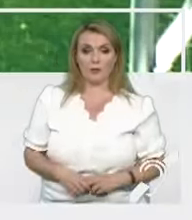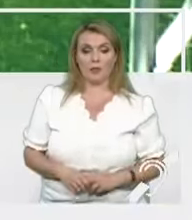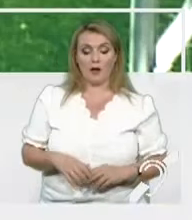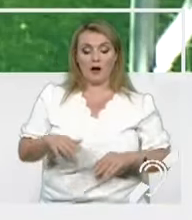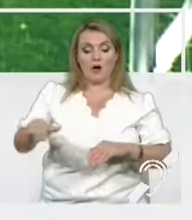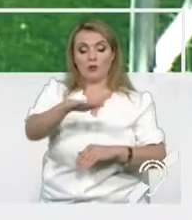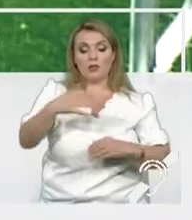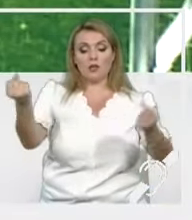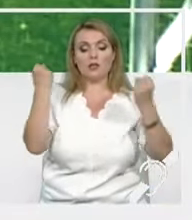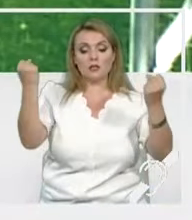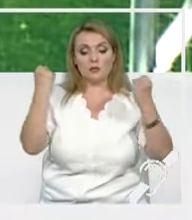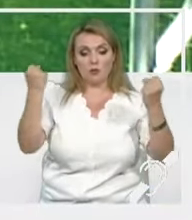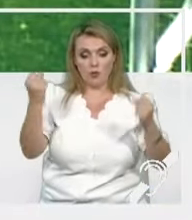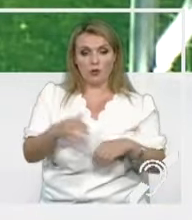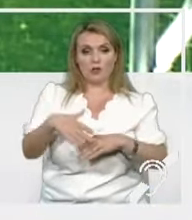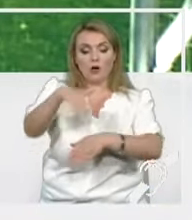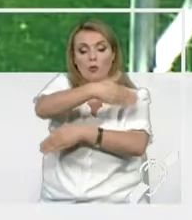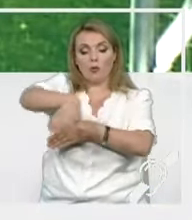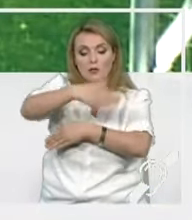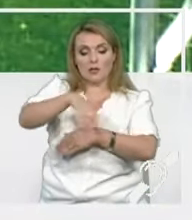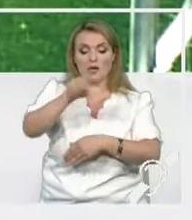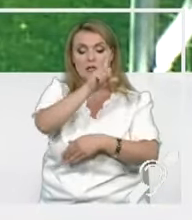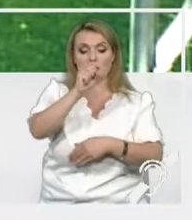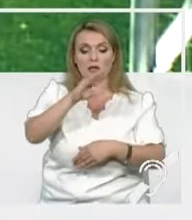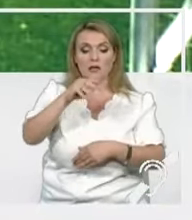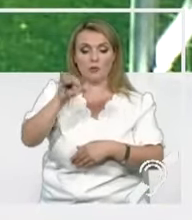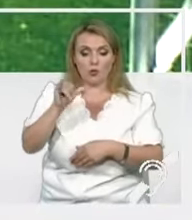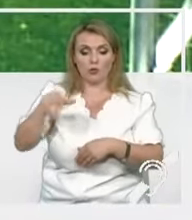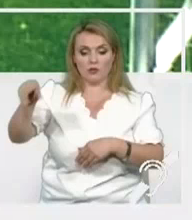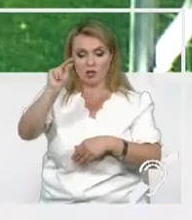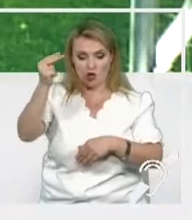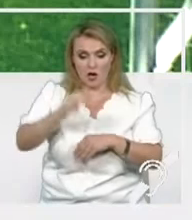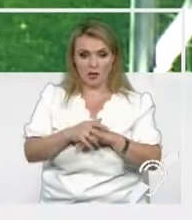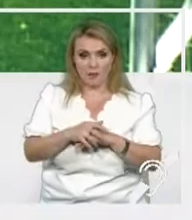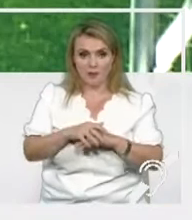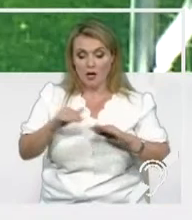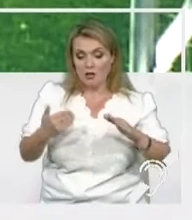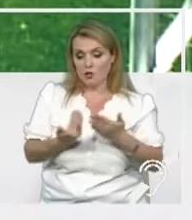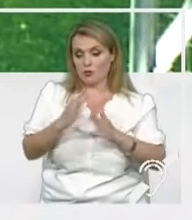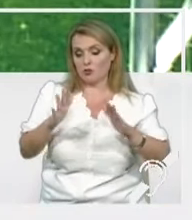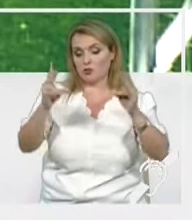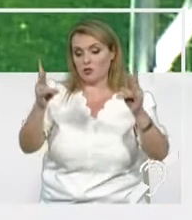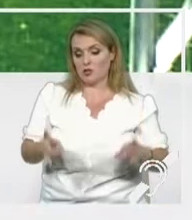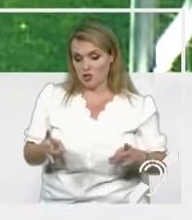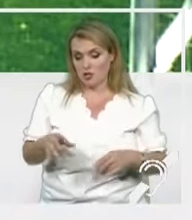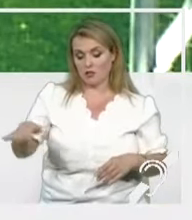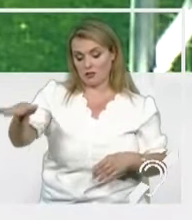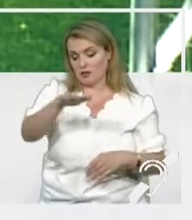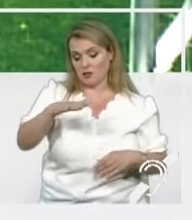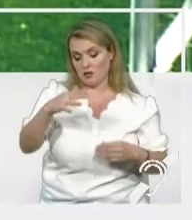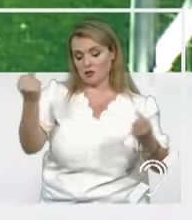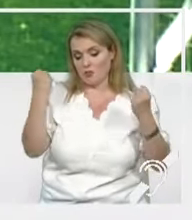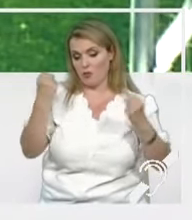Un teren de sport de pe strada Petru Zadnipru din sectorul Ciocan al Chișinăului este scena unui nou incident care a pus în alertă